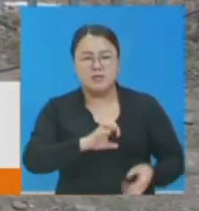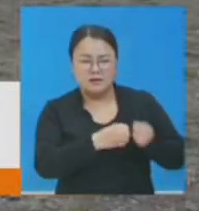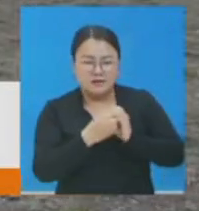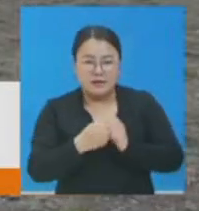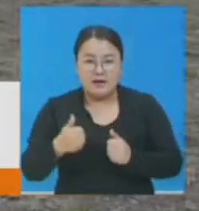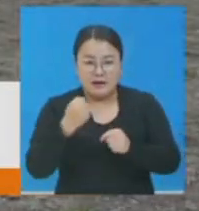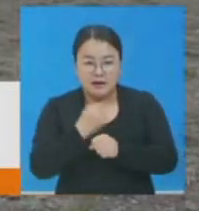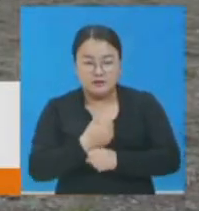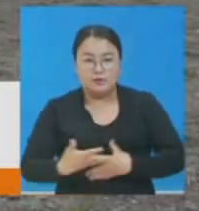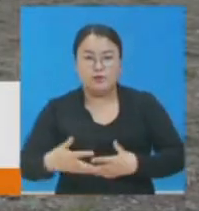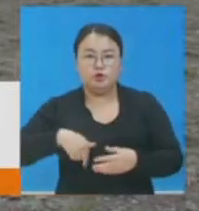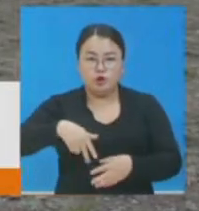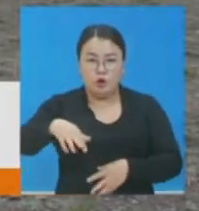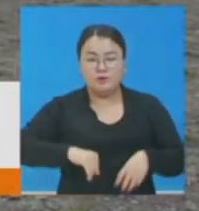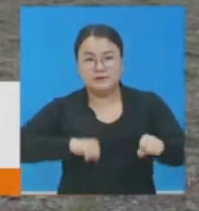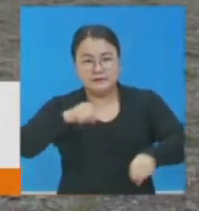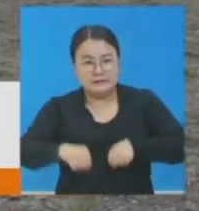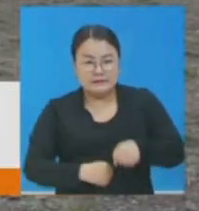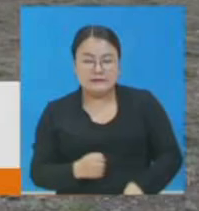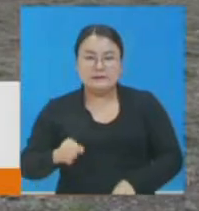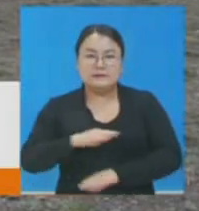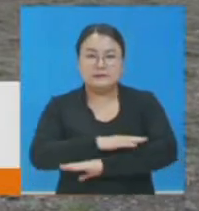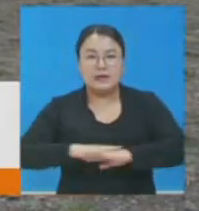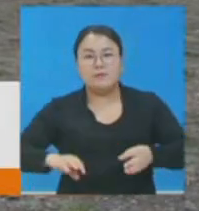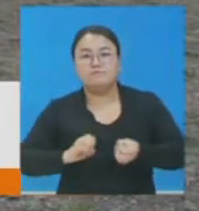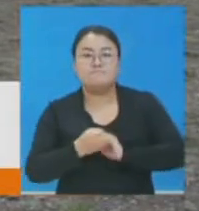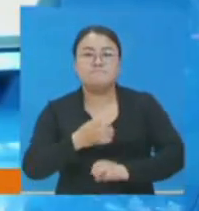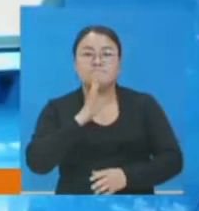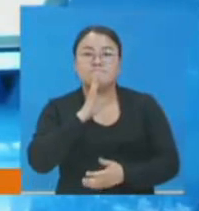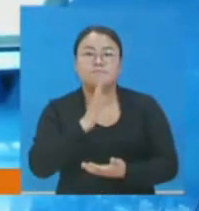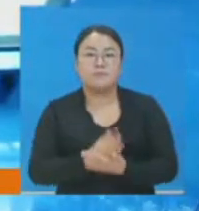хийгдвэл явган болон ундаг дугуйн замыг нэмж хийхээр төлөвлөжээ. Энэ өдөр мэдээлэл